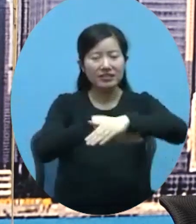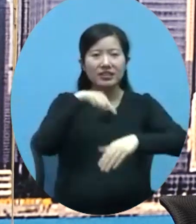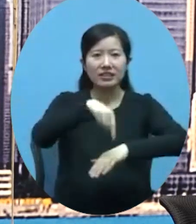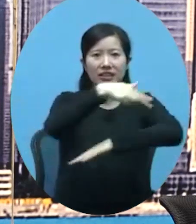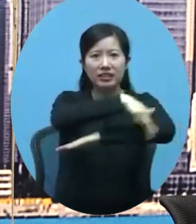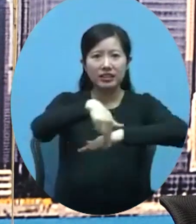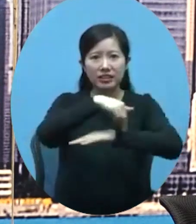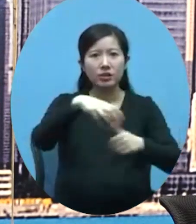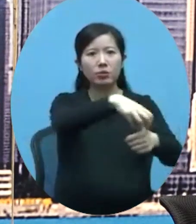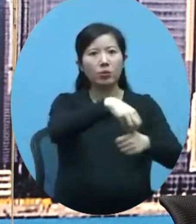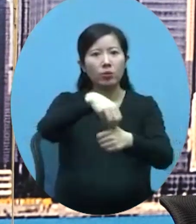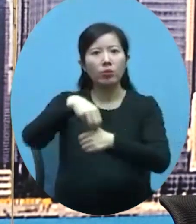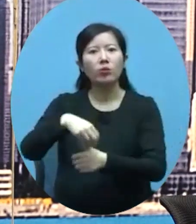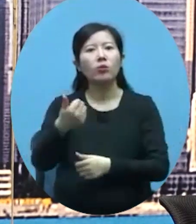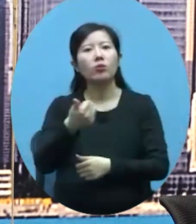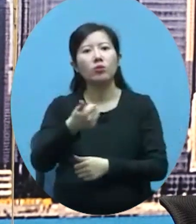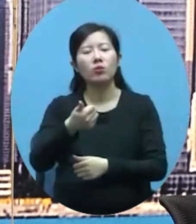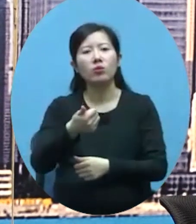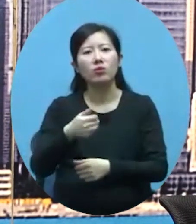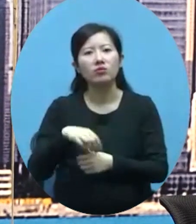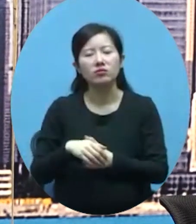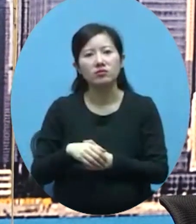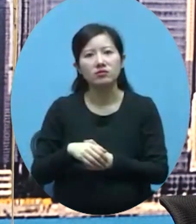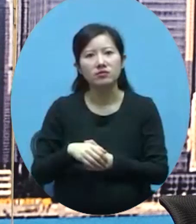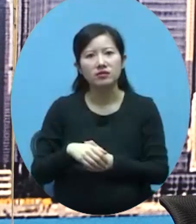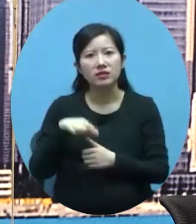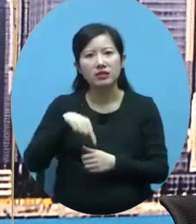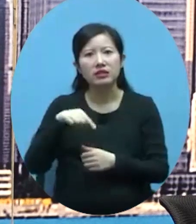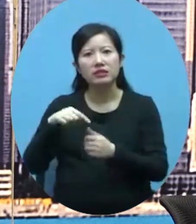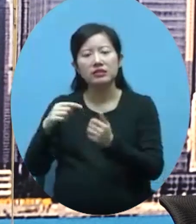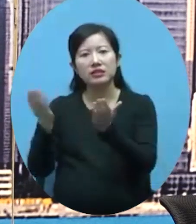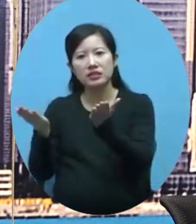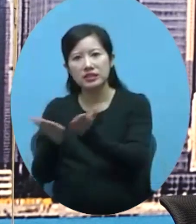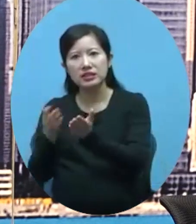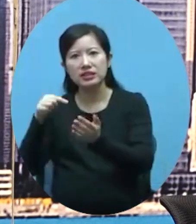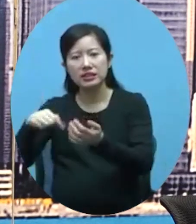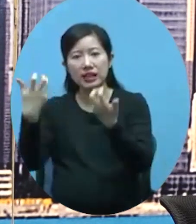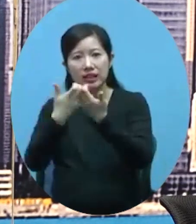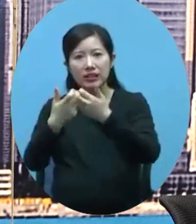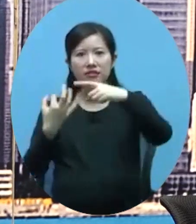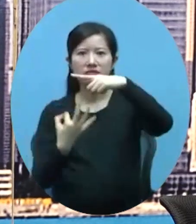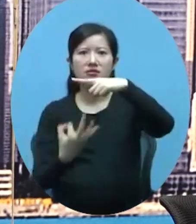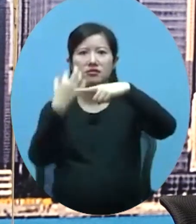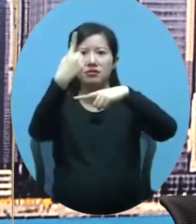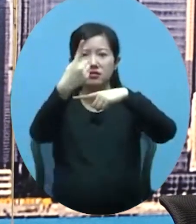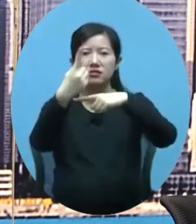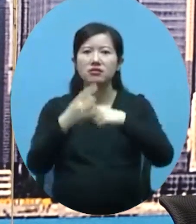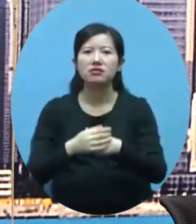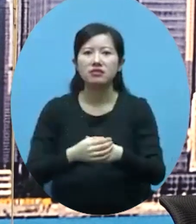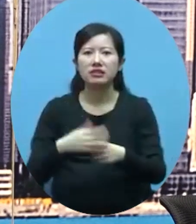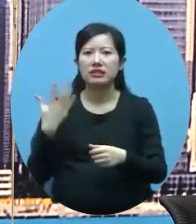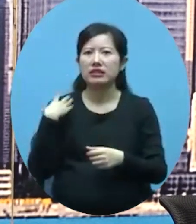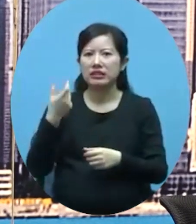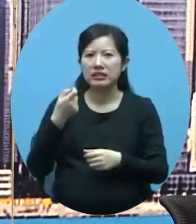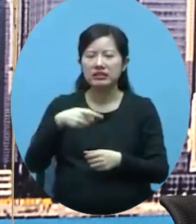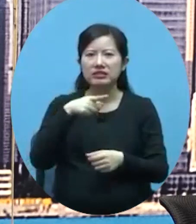找到出来的当中占了确诊的大约是三分之一有监于最近社区